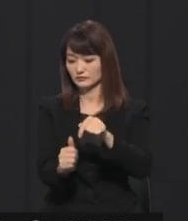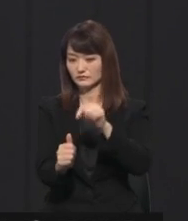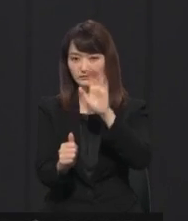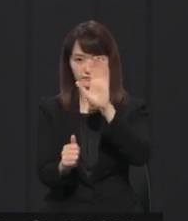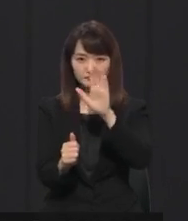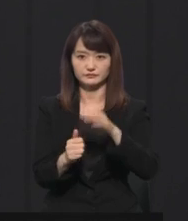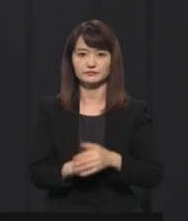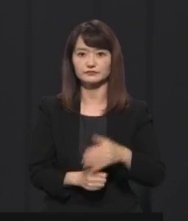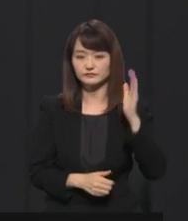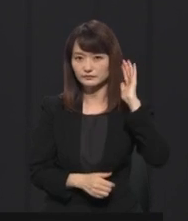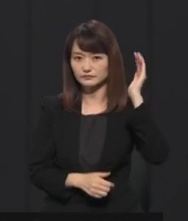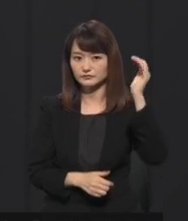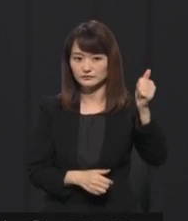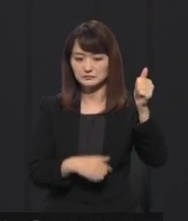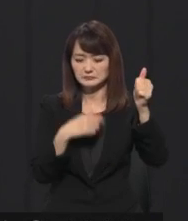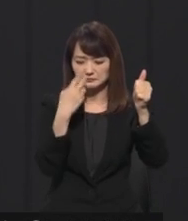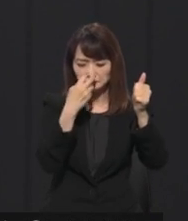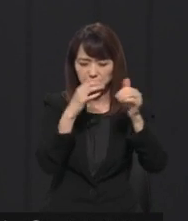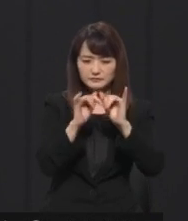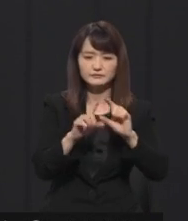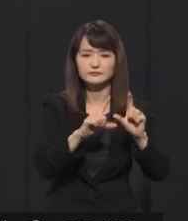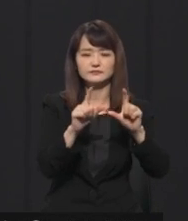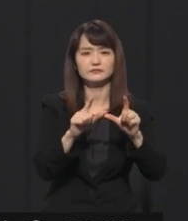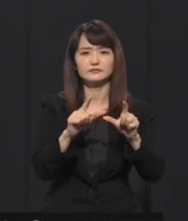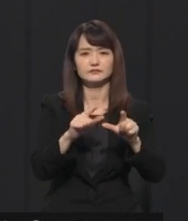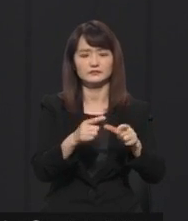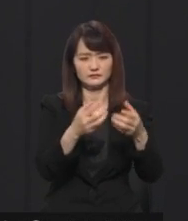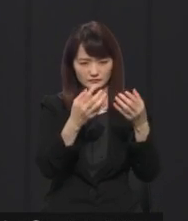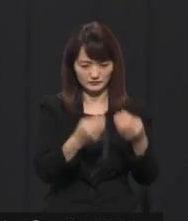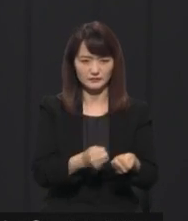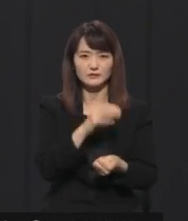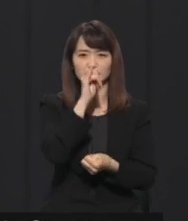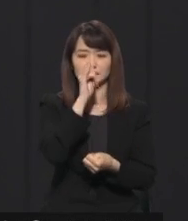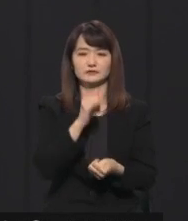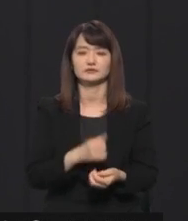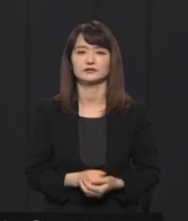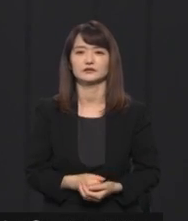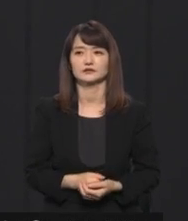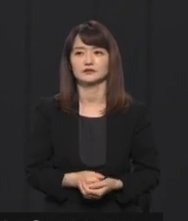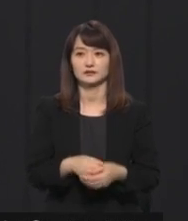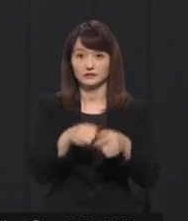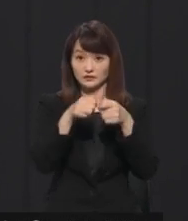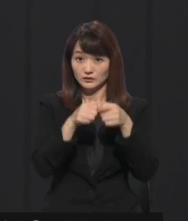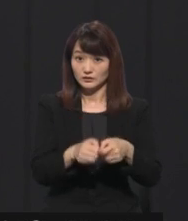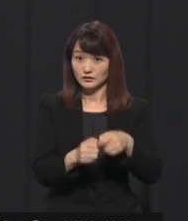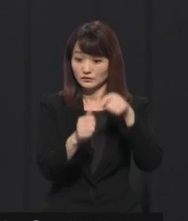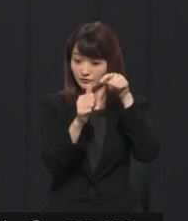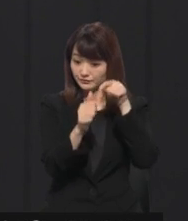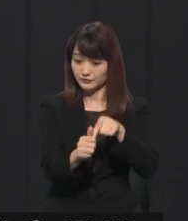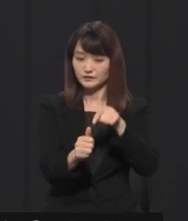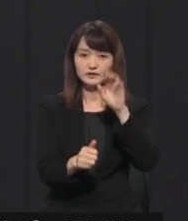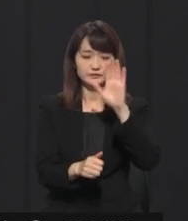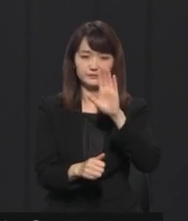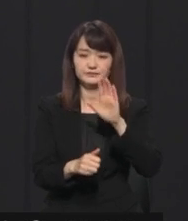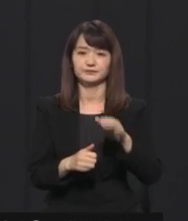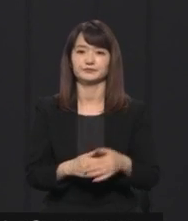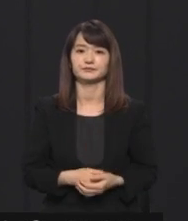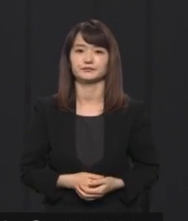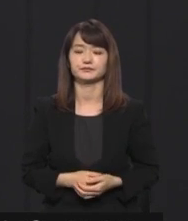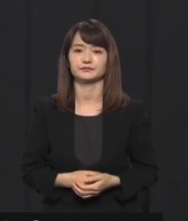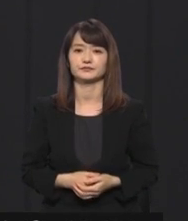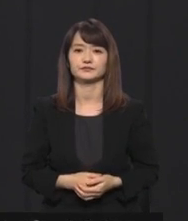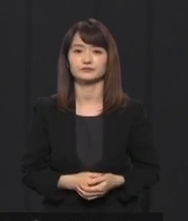챙겨야할 민생현장 도 굉장히 많고 챙겨 될 것이 많은데 이렇게 구체적인 것까지 지시하지 않았다고 보고요 그렇다면